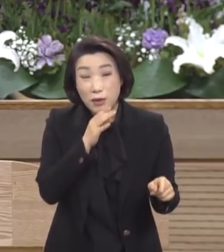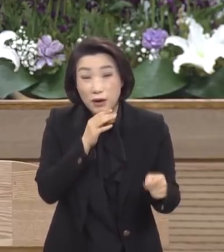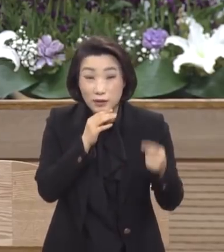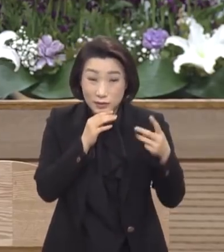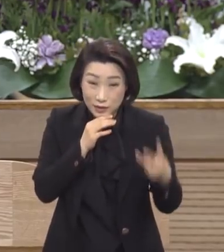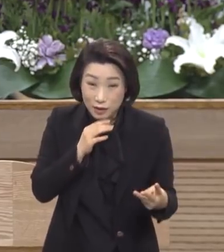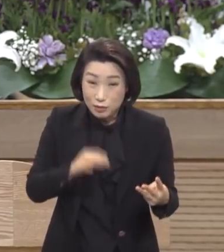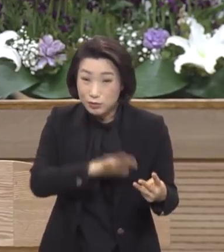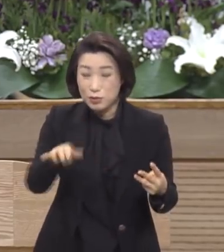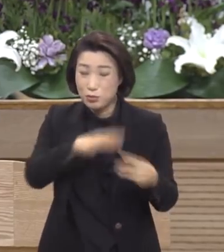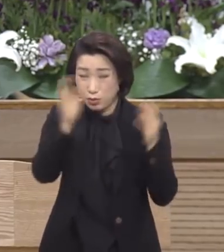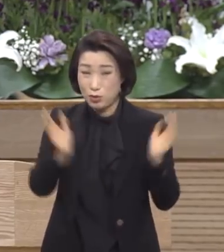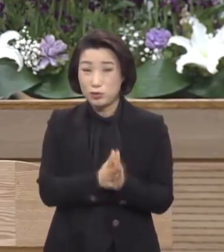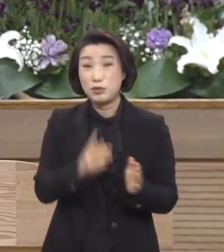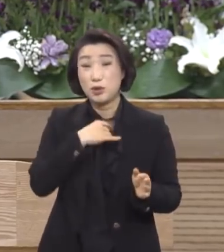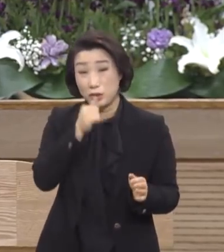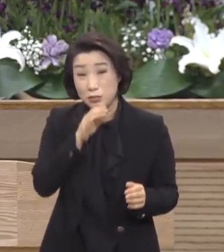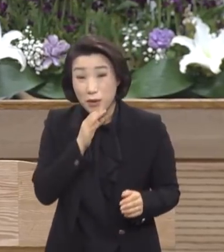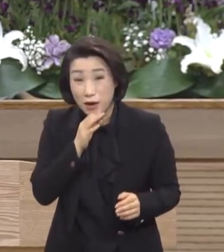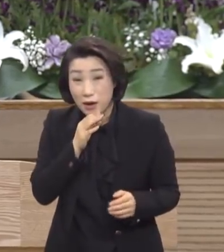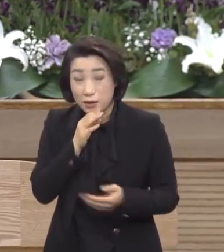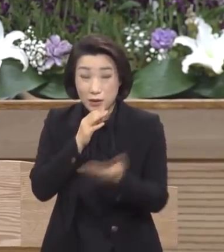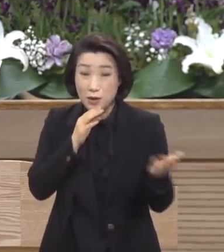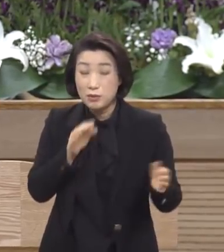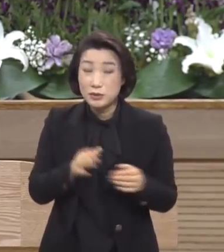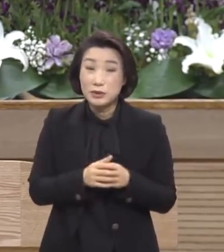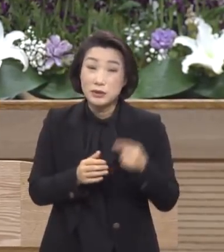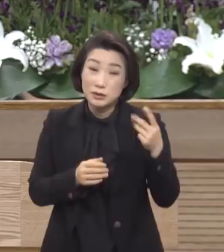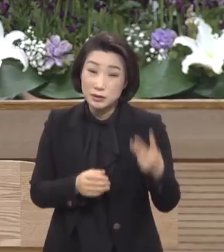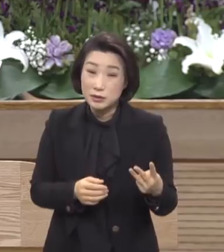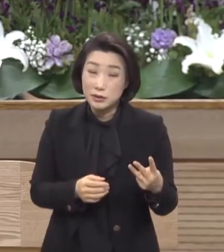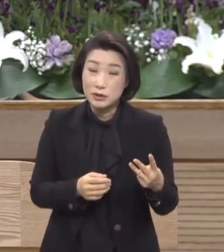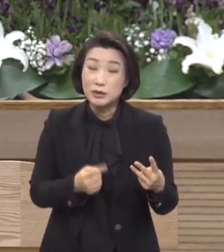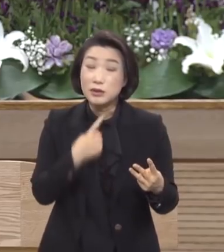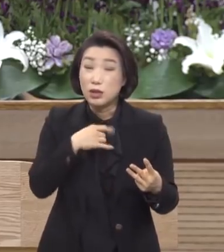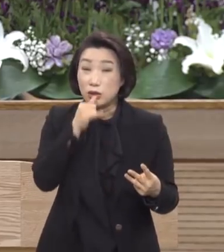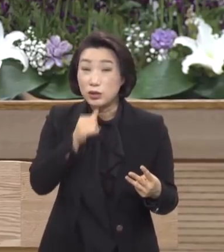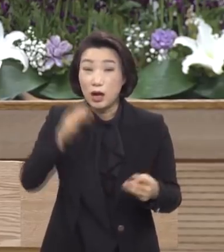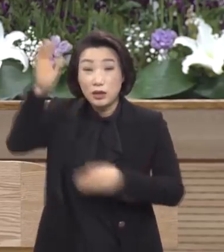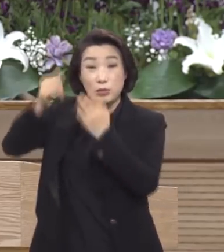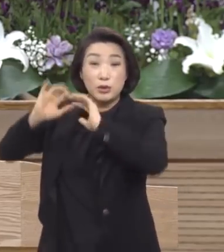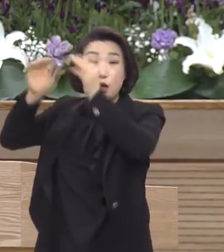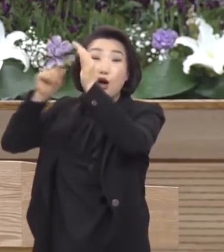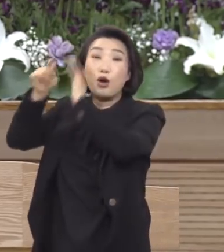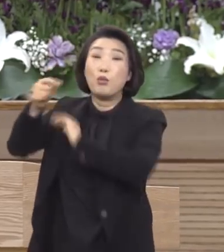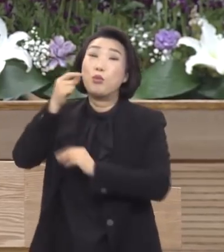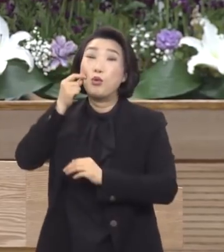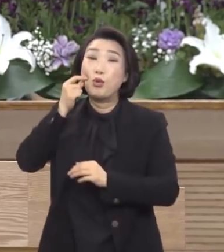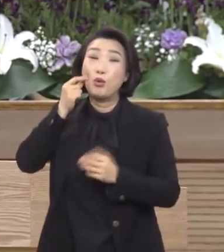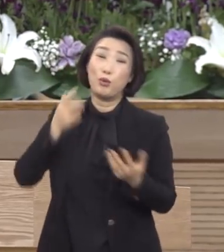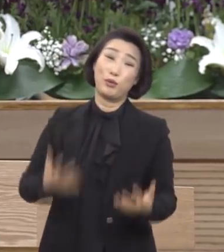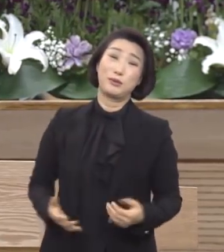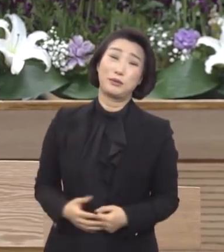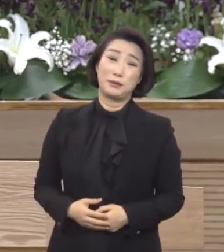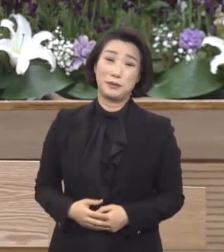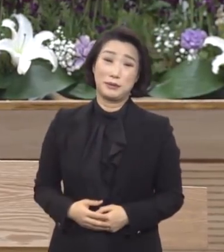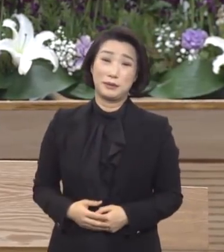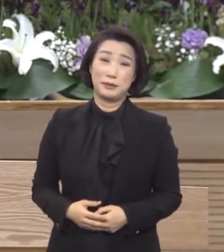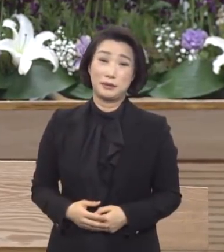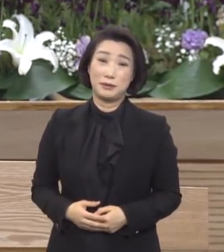걸려있어. 그리고 이 세 가지가 다 걸려있는 사람이 하나님의 나라에 기업을 얻지 못한다고